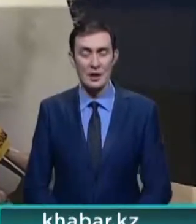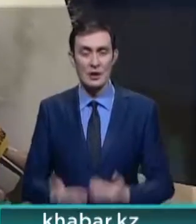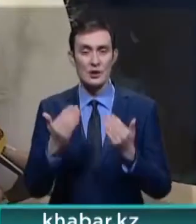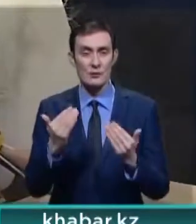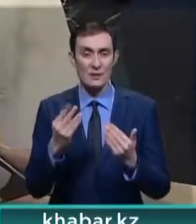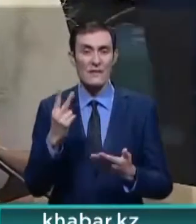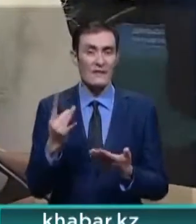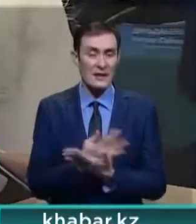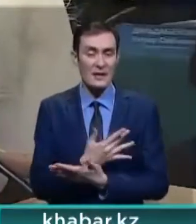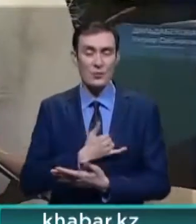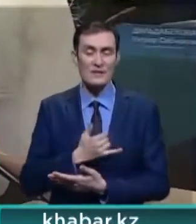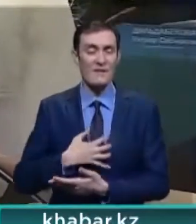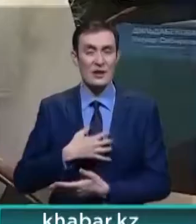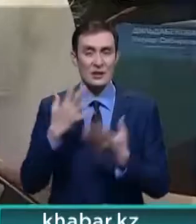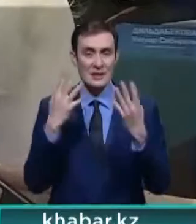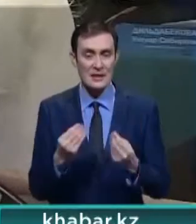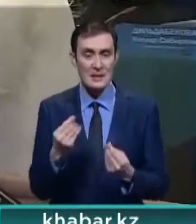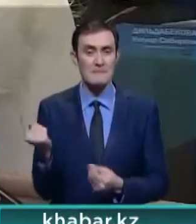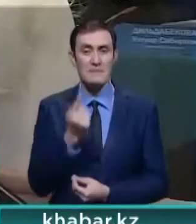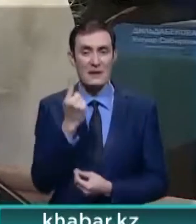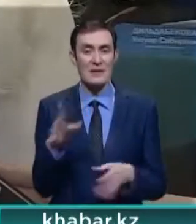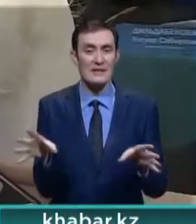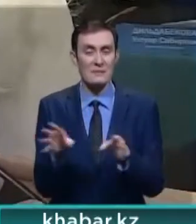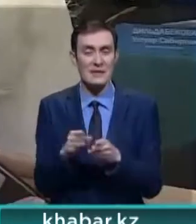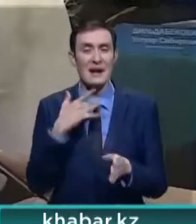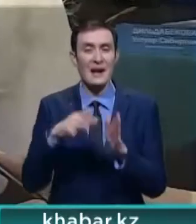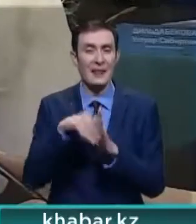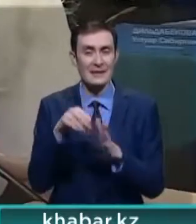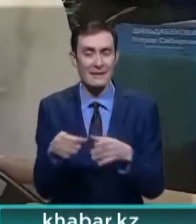Сегодня вдвойне важный день в нашей жизни, наше первое совместное